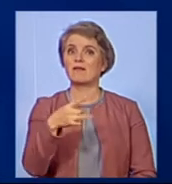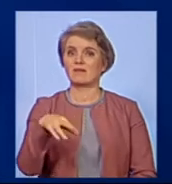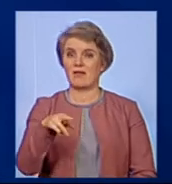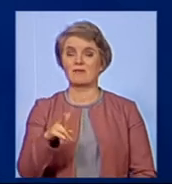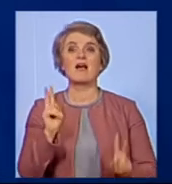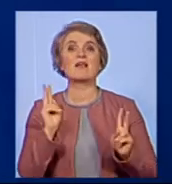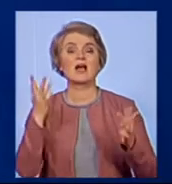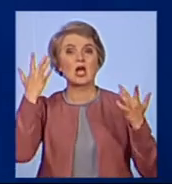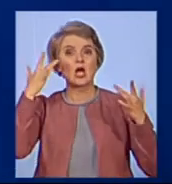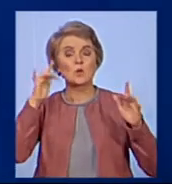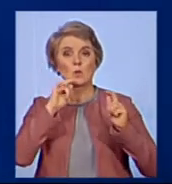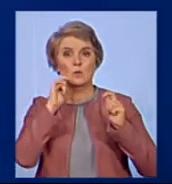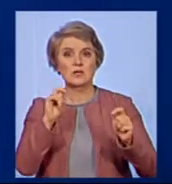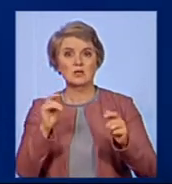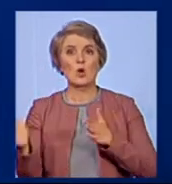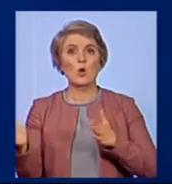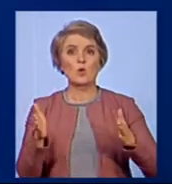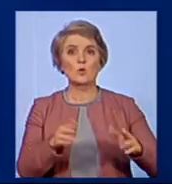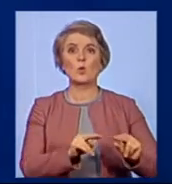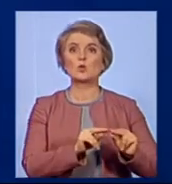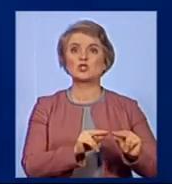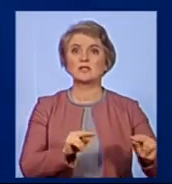батькам? Випускники, розкаже Інна Дудченко.